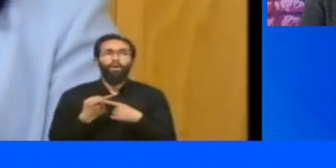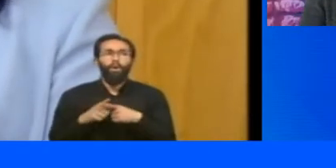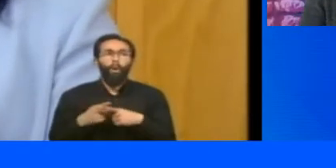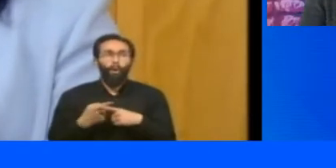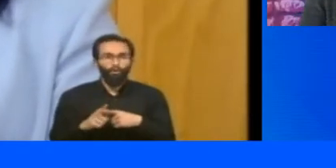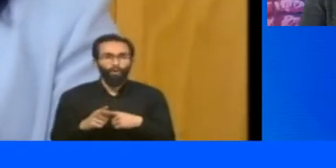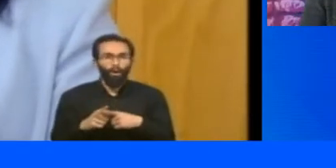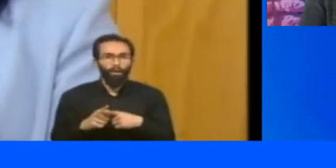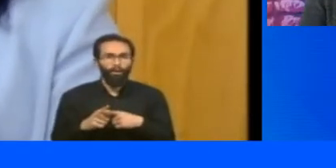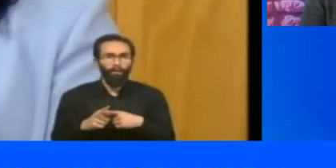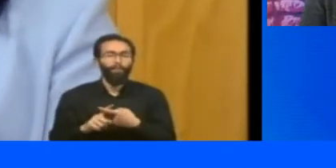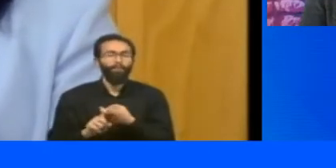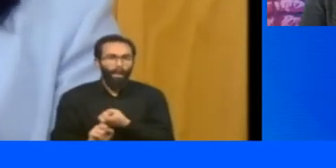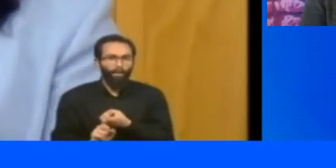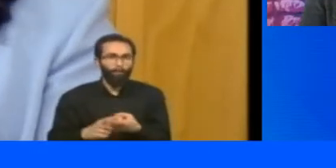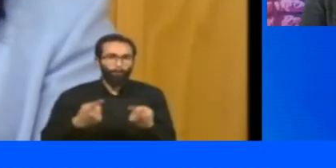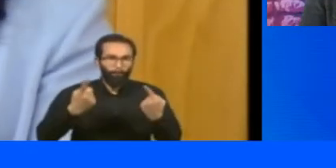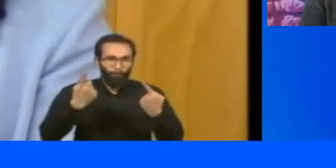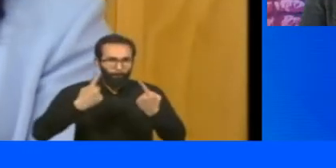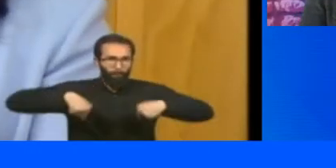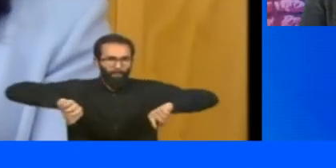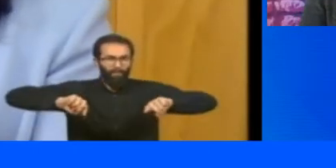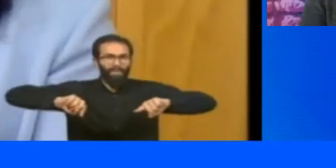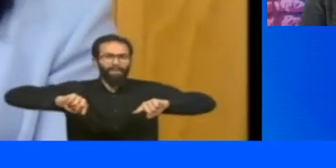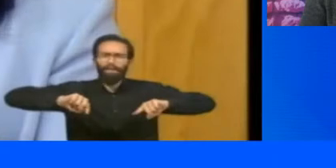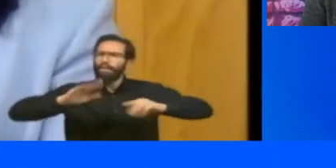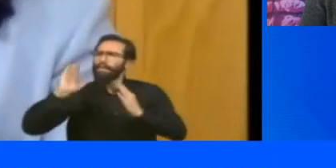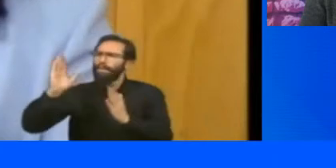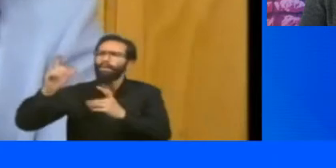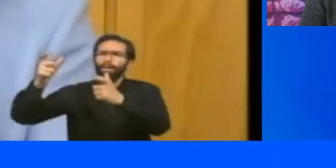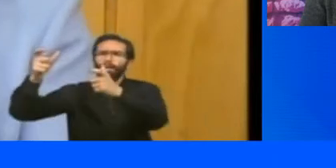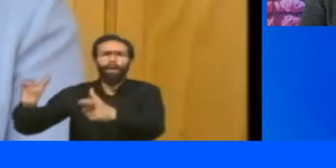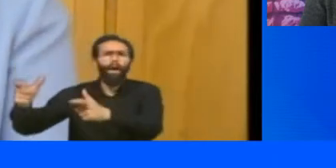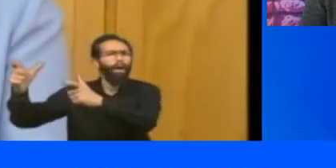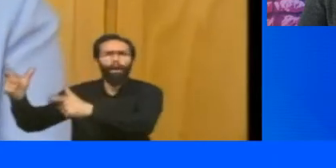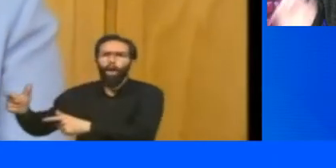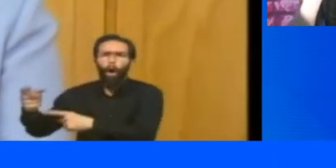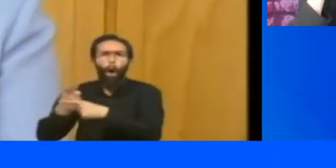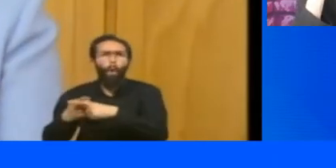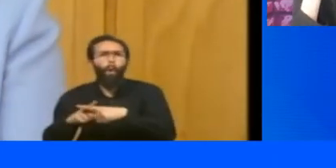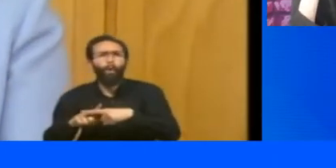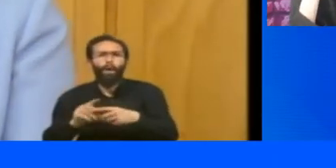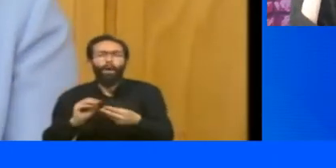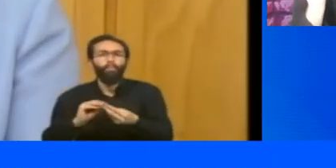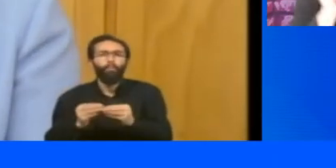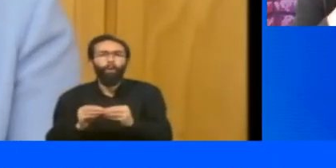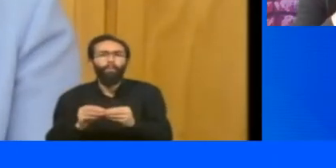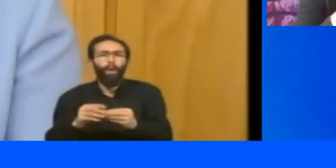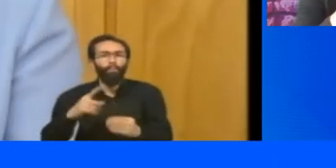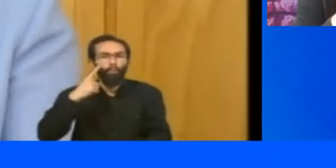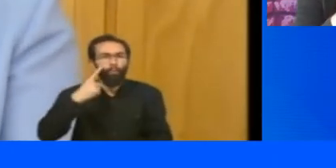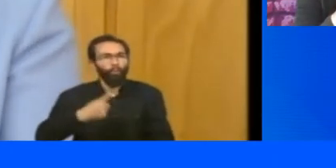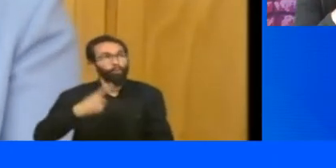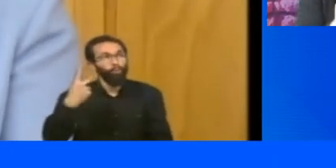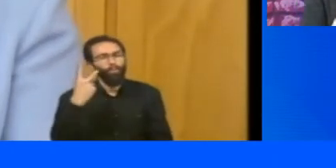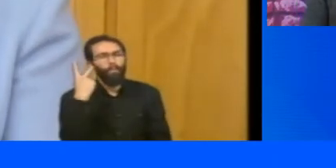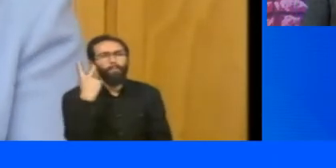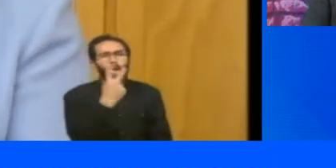ve biz gittiğimiz her yerde ortak sorunumuz saray rejimidir